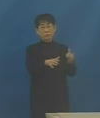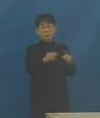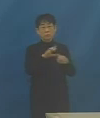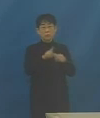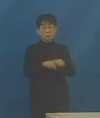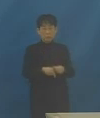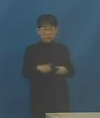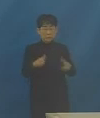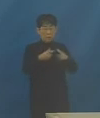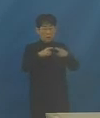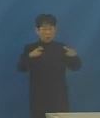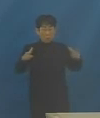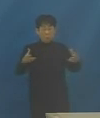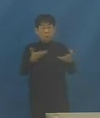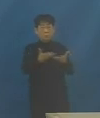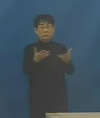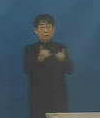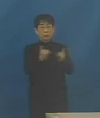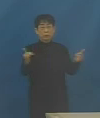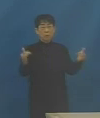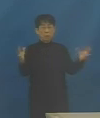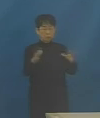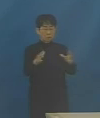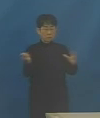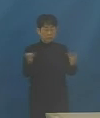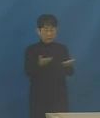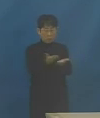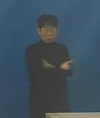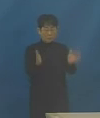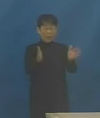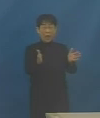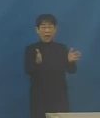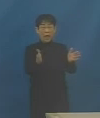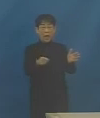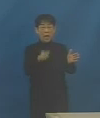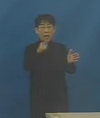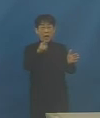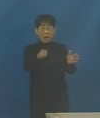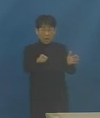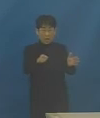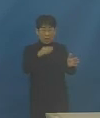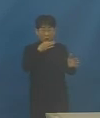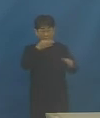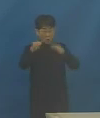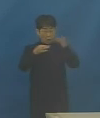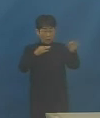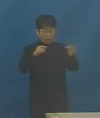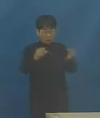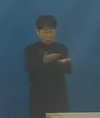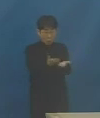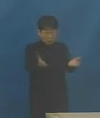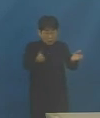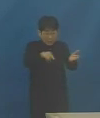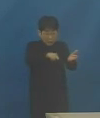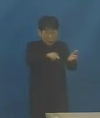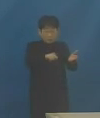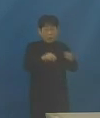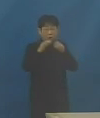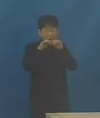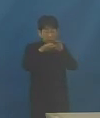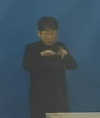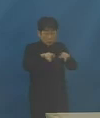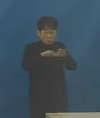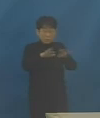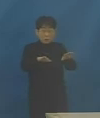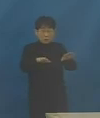だったり大騒ぎこれは大皿様はあの飛沫を共有する可能性があるというのですねですからこういうもの